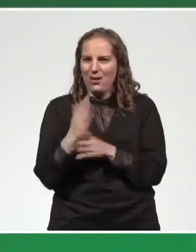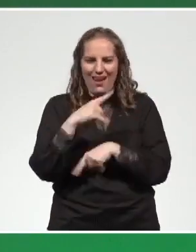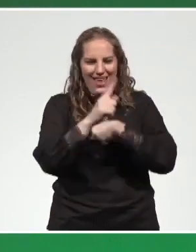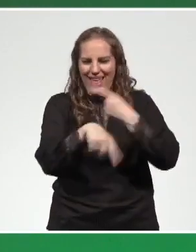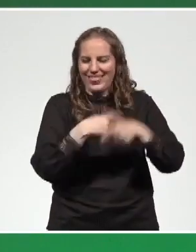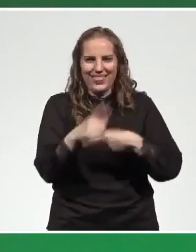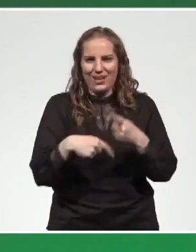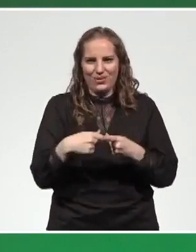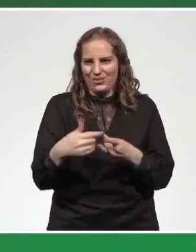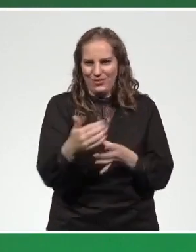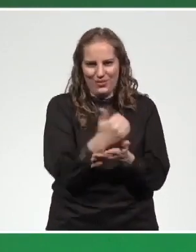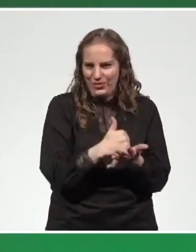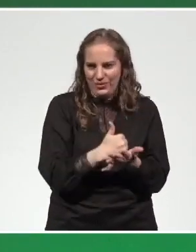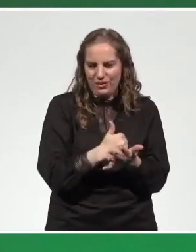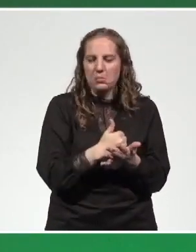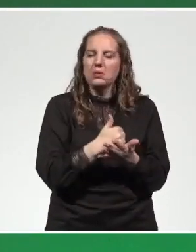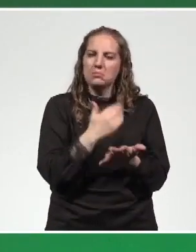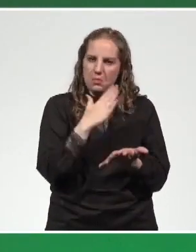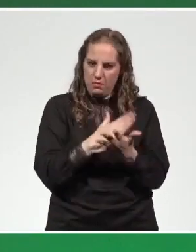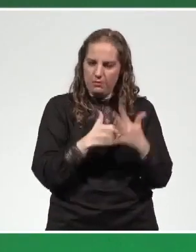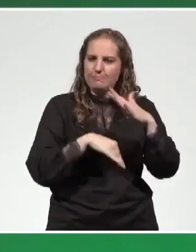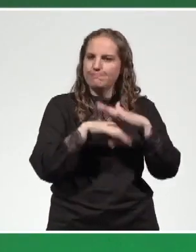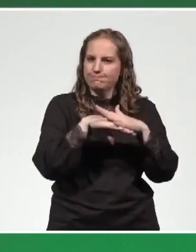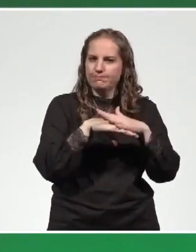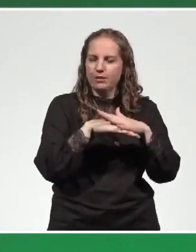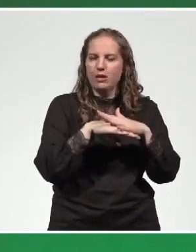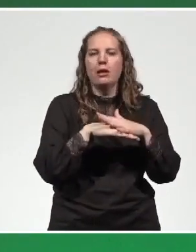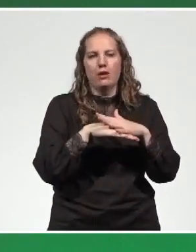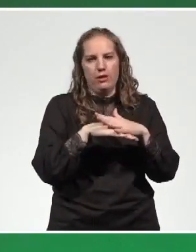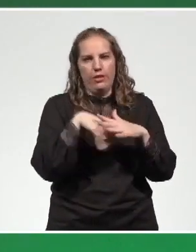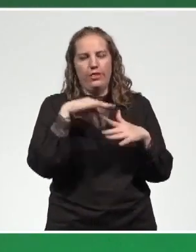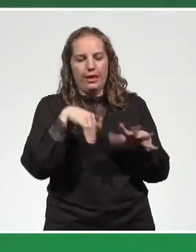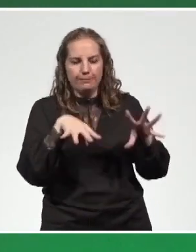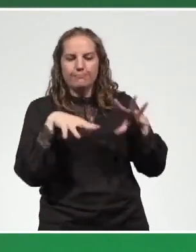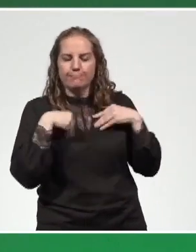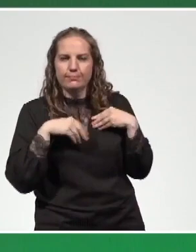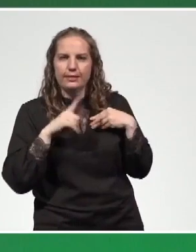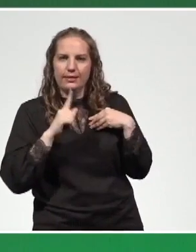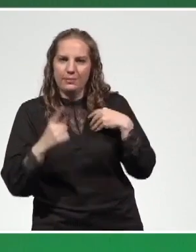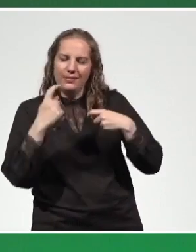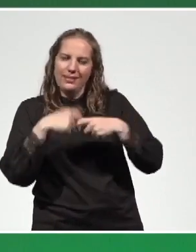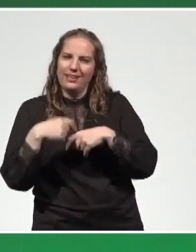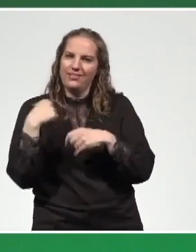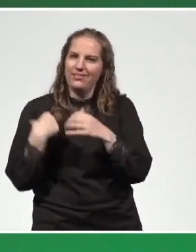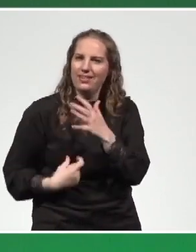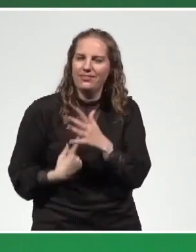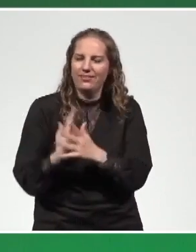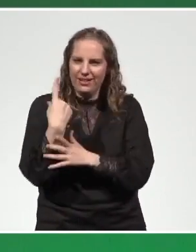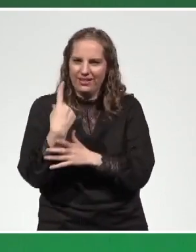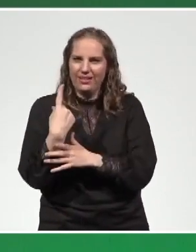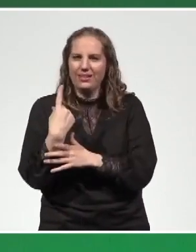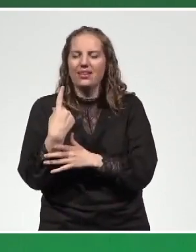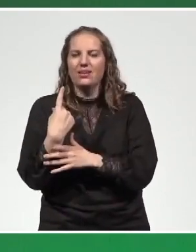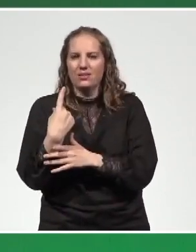og þess vegna verður að taka mið að þeirri staðreynd við áframhaldandi áherslu á velsæld og velferð.